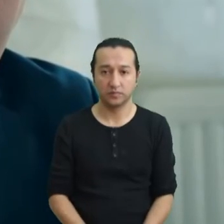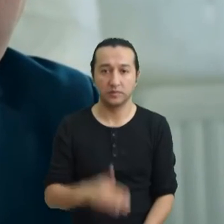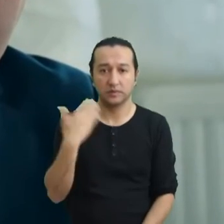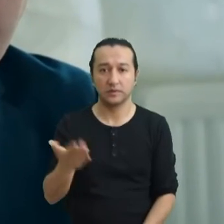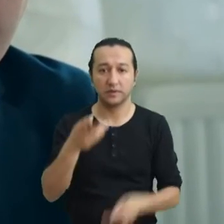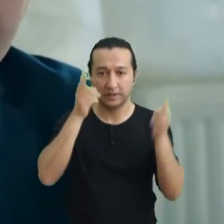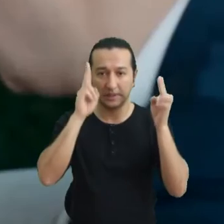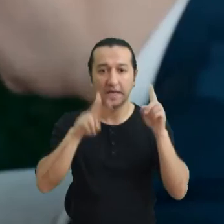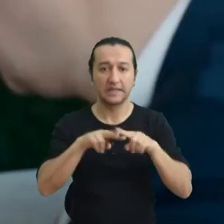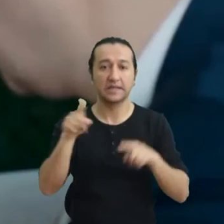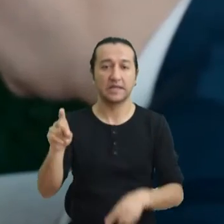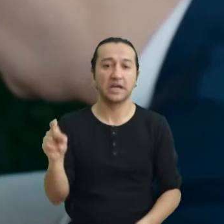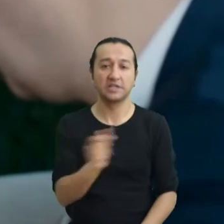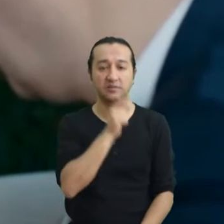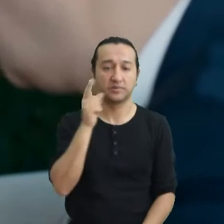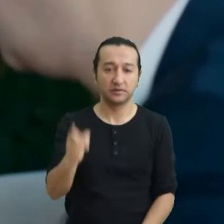Tilki Andre'ye kaçırmış.